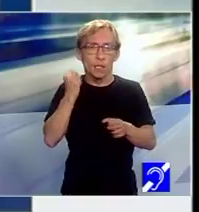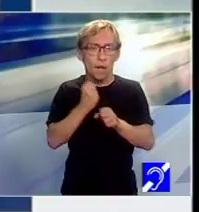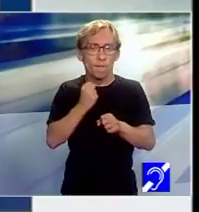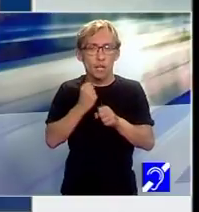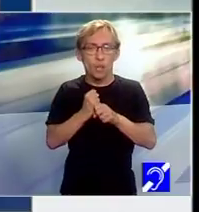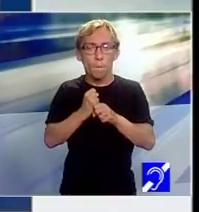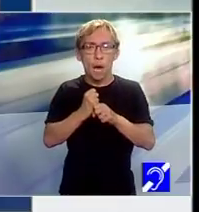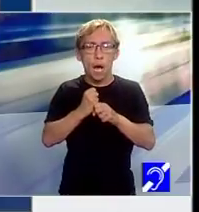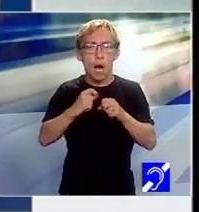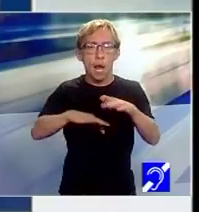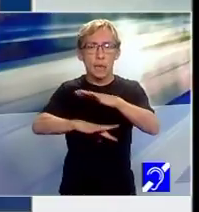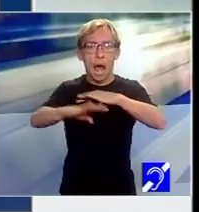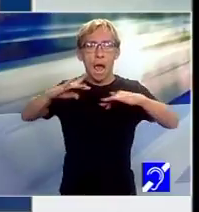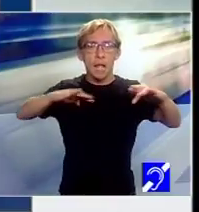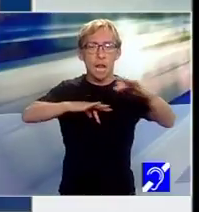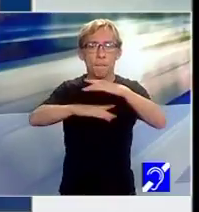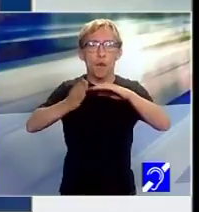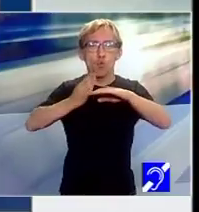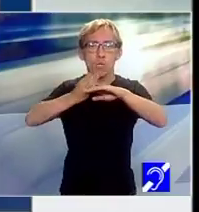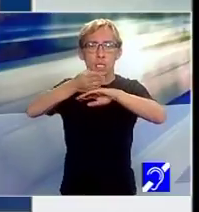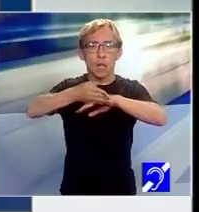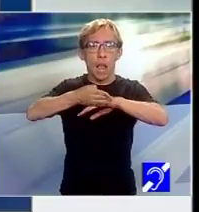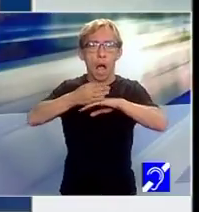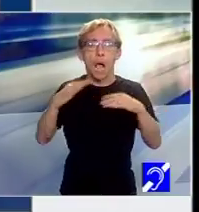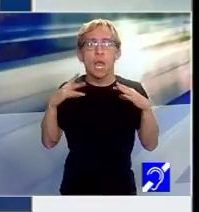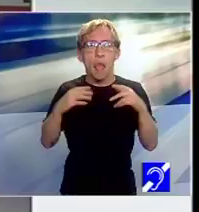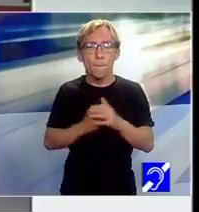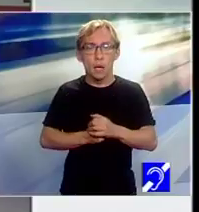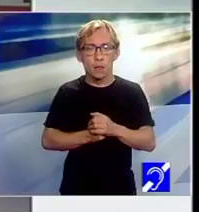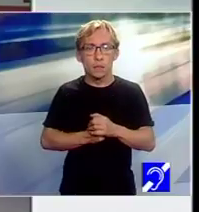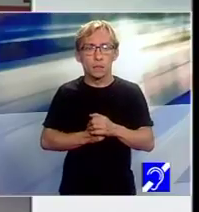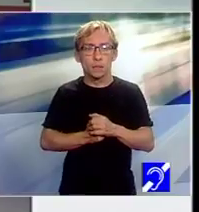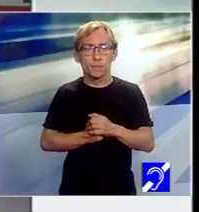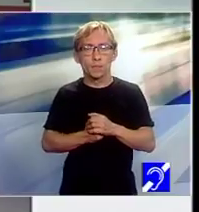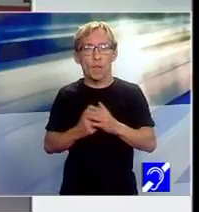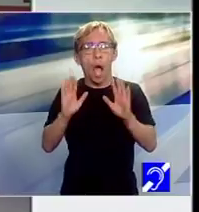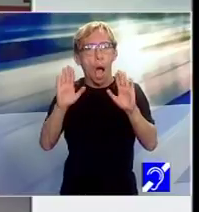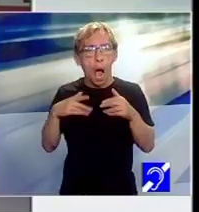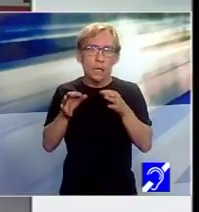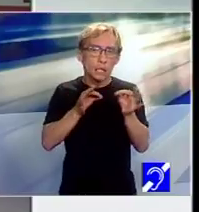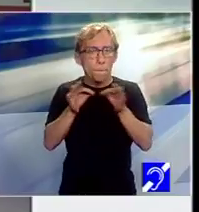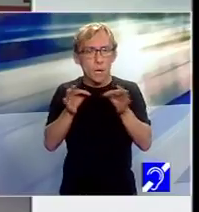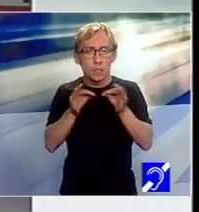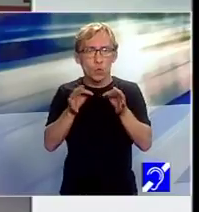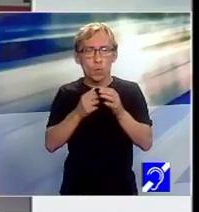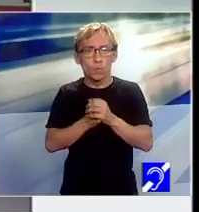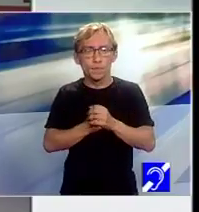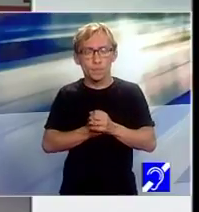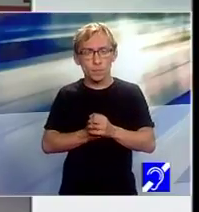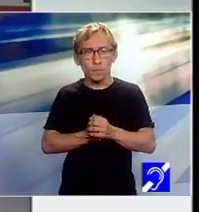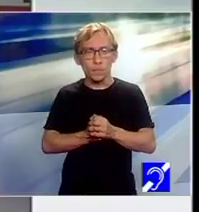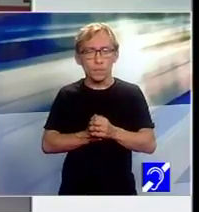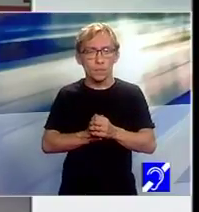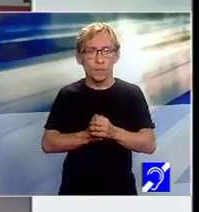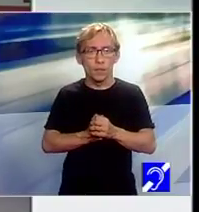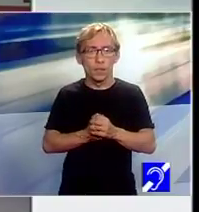aer liber, într-o zonă de acces, cu intrare liberă, cu acces liber? Eu cred că are, într-o anumită măsură, dar cred în același timp și în